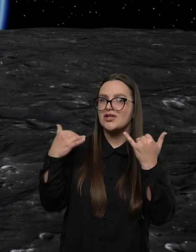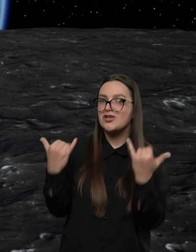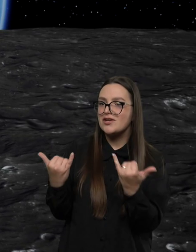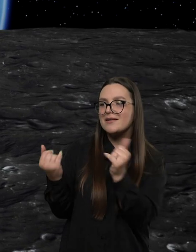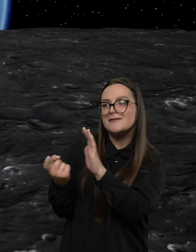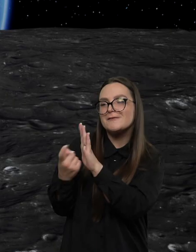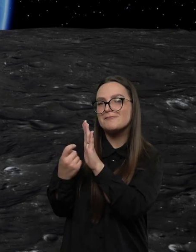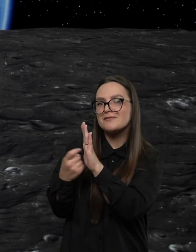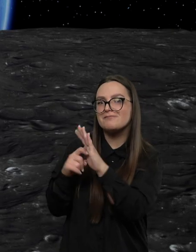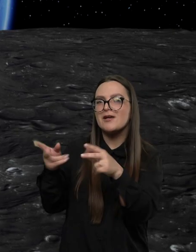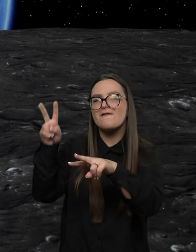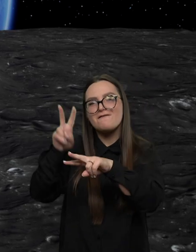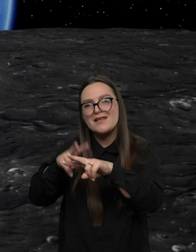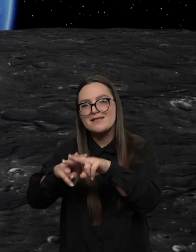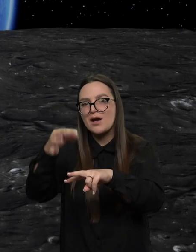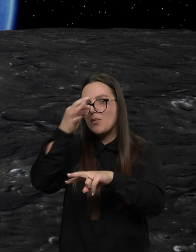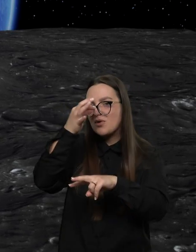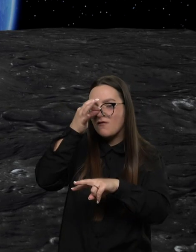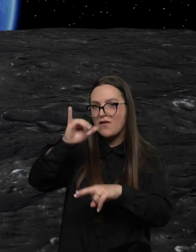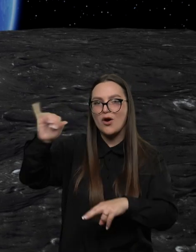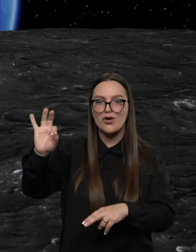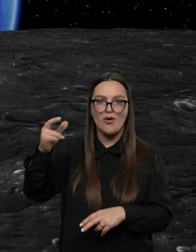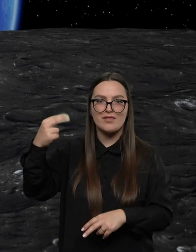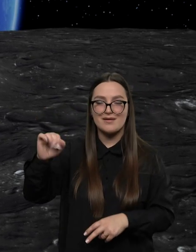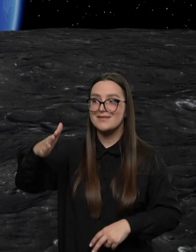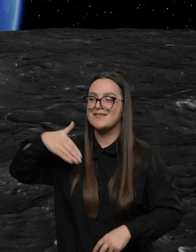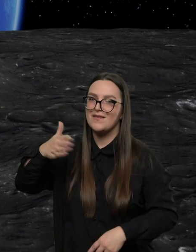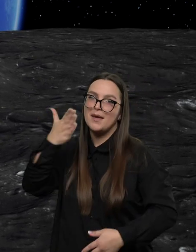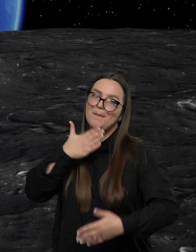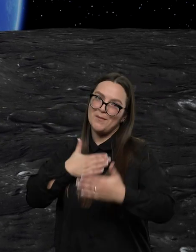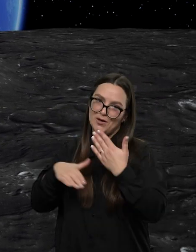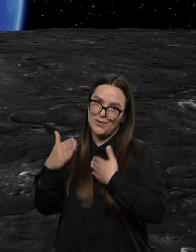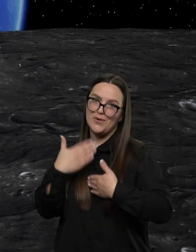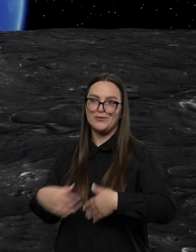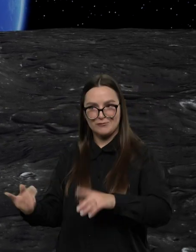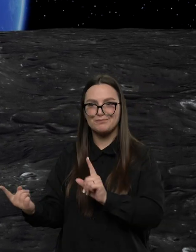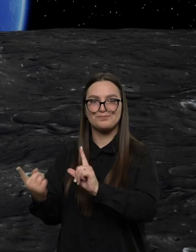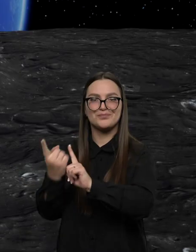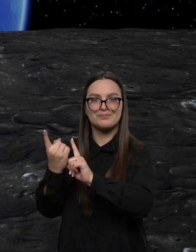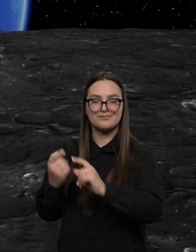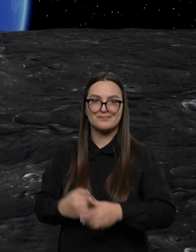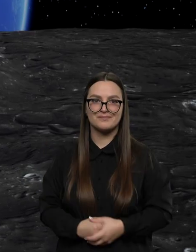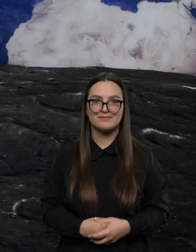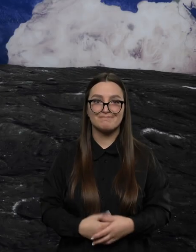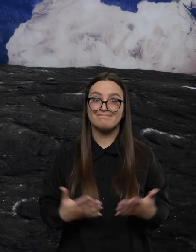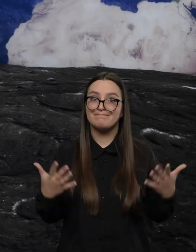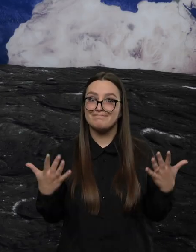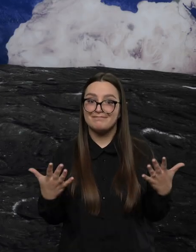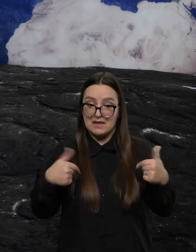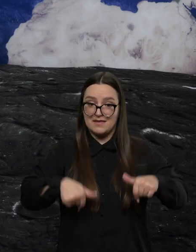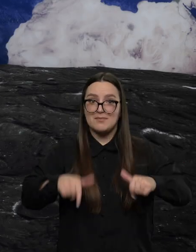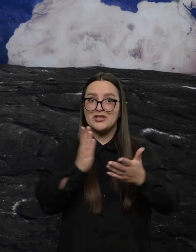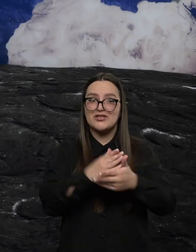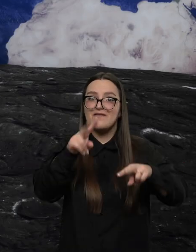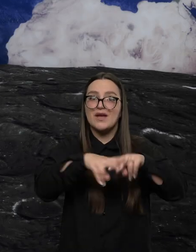Šiandien kalbiname fiziką profesorių Joną Žmuidziną. Sveiki, labai malonu, kad prisijungėte. Ačiū. Nors